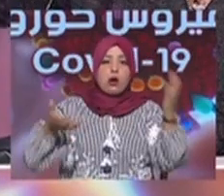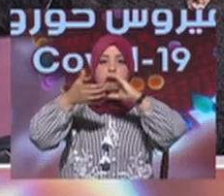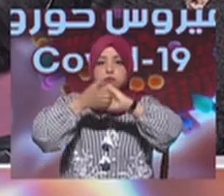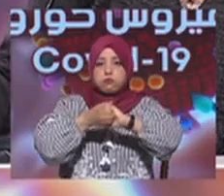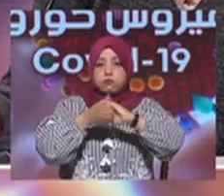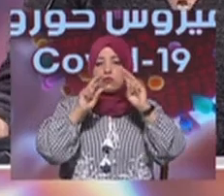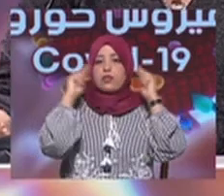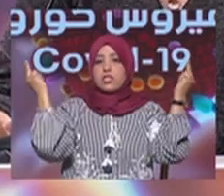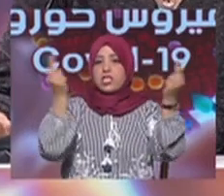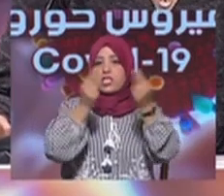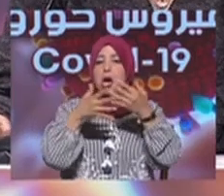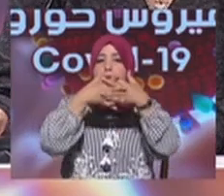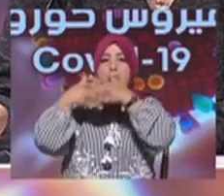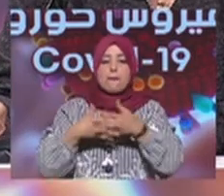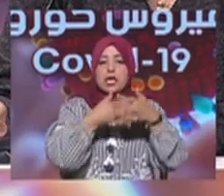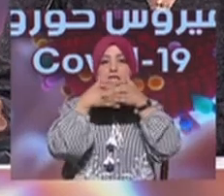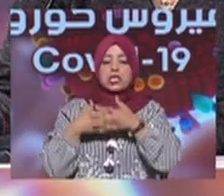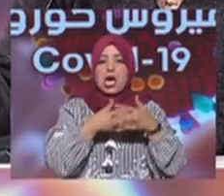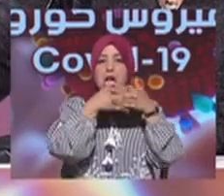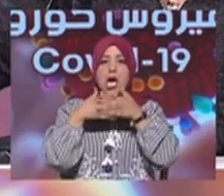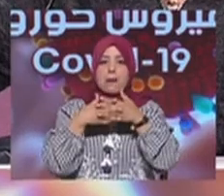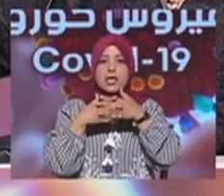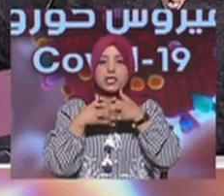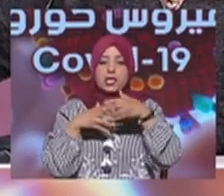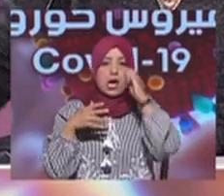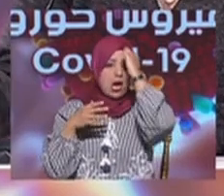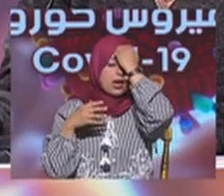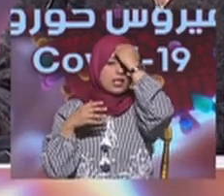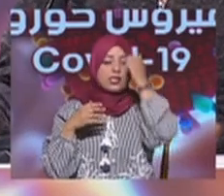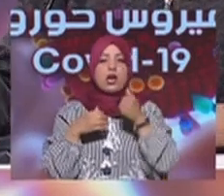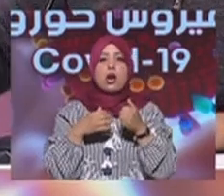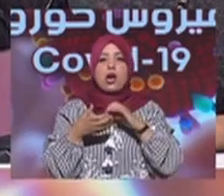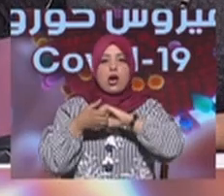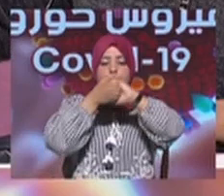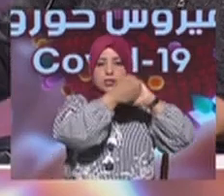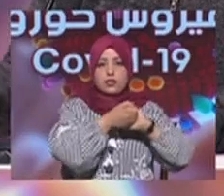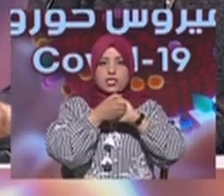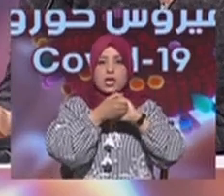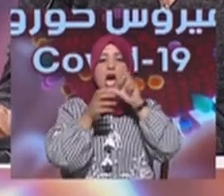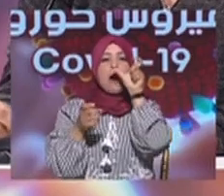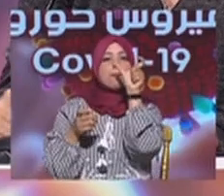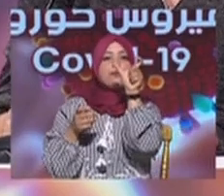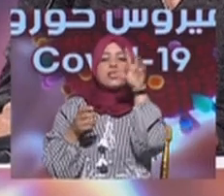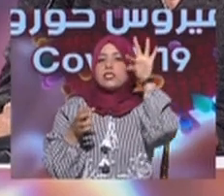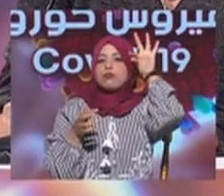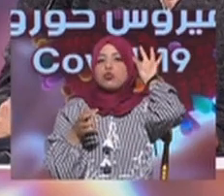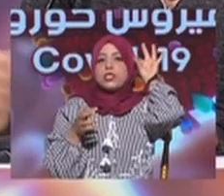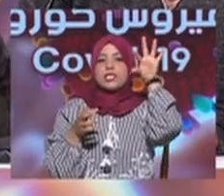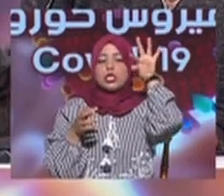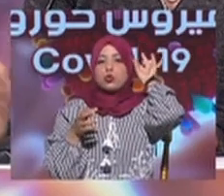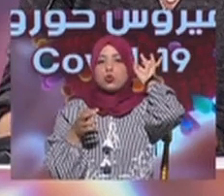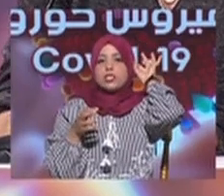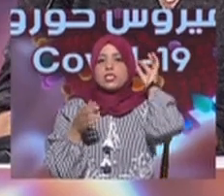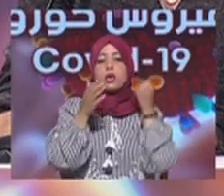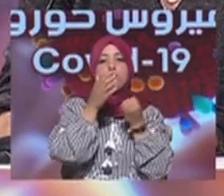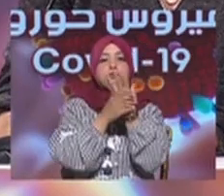موند، نشوفوا امريكا وكندا و... دونك الاسم نتاع تونس افيك لاكسيس كود اللي عطاوه لنا موجود. معناها هما